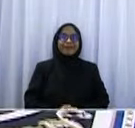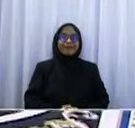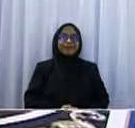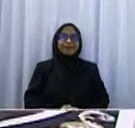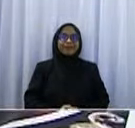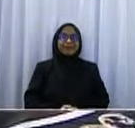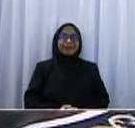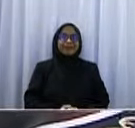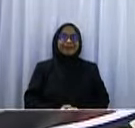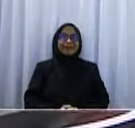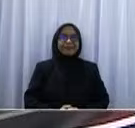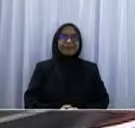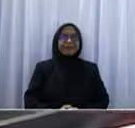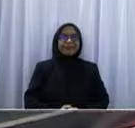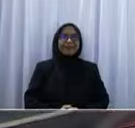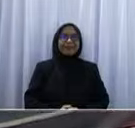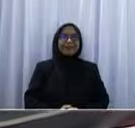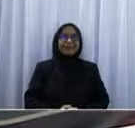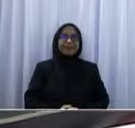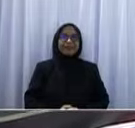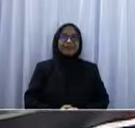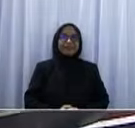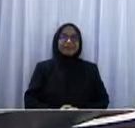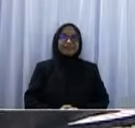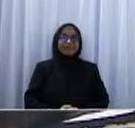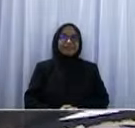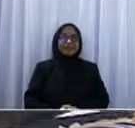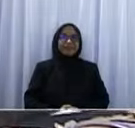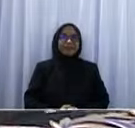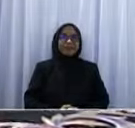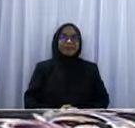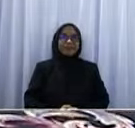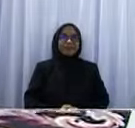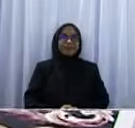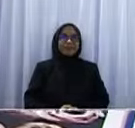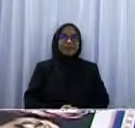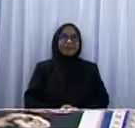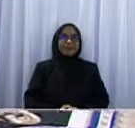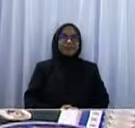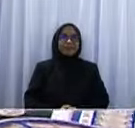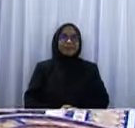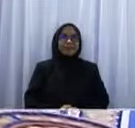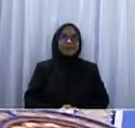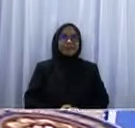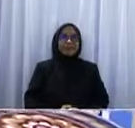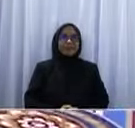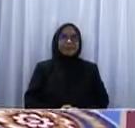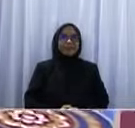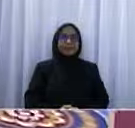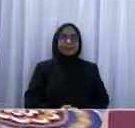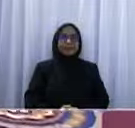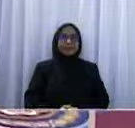Resik-resik pemerintahan, resik-resik birokrasinya, termasuk resik-resik kenangan mantan, termasuk mantan gubernur. Ada yang baru ini. Oh gitu